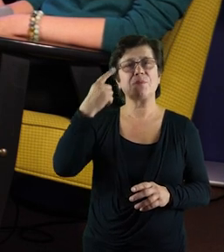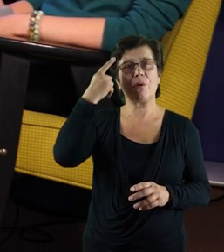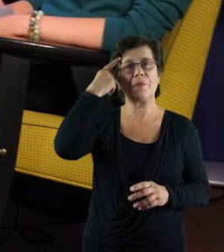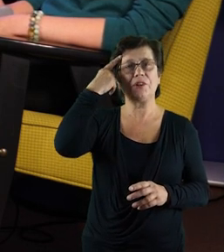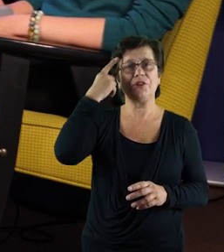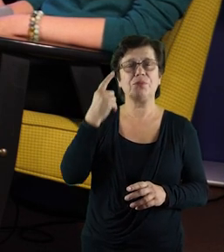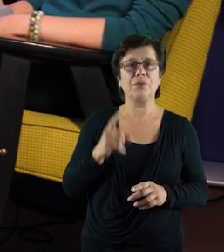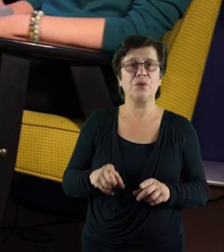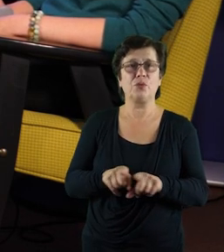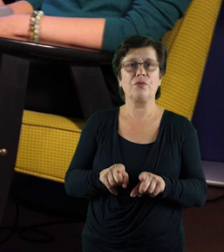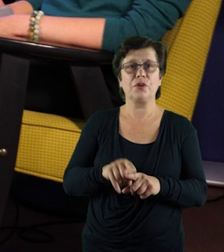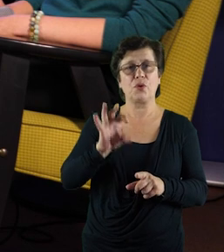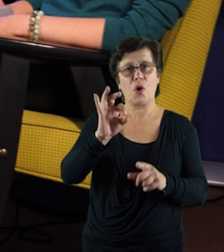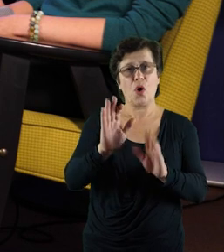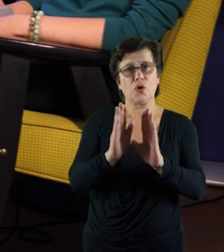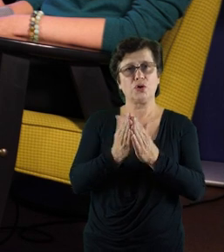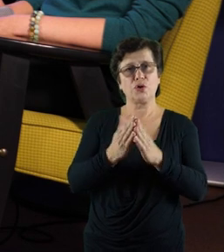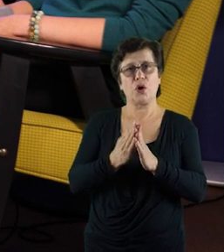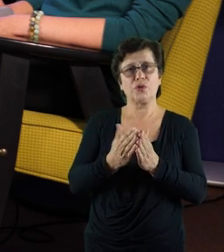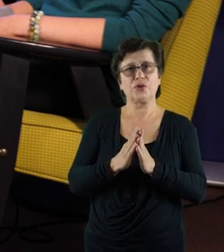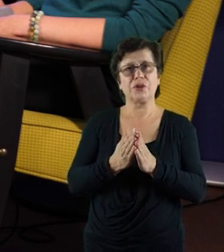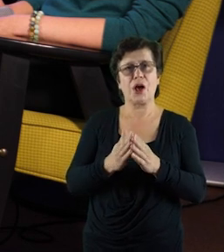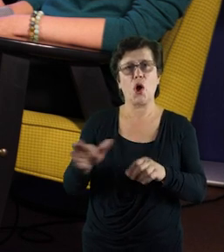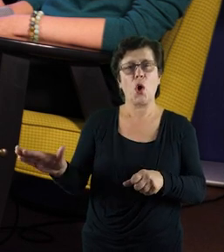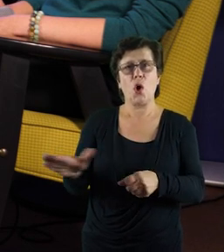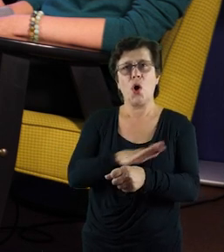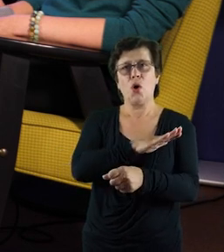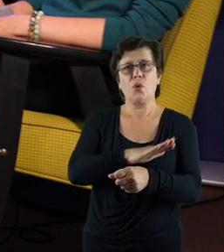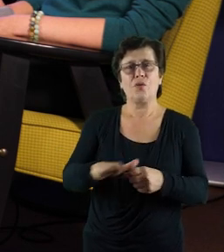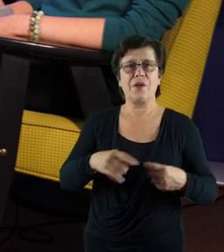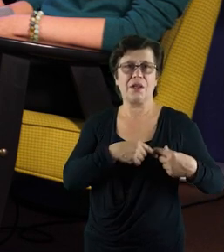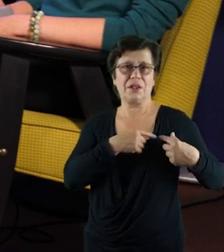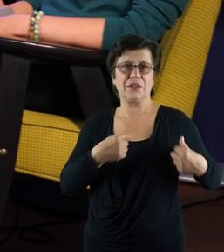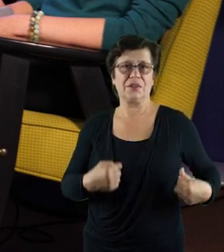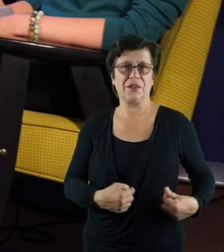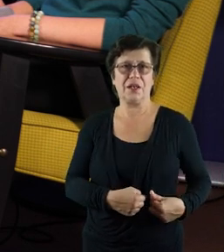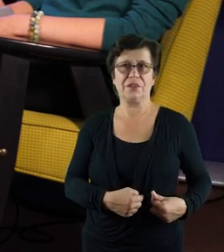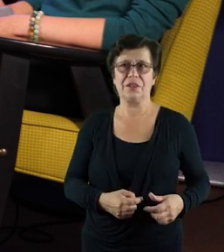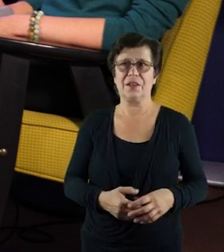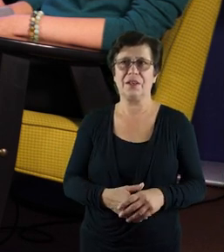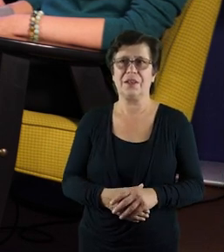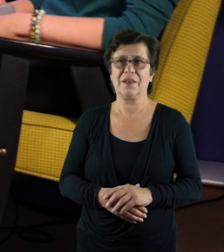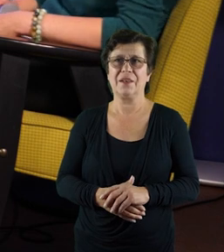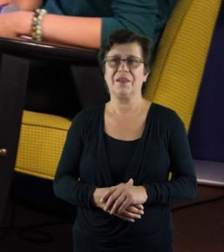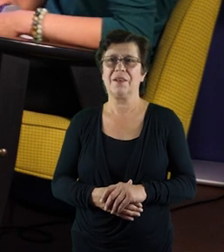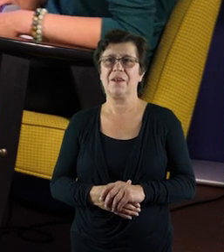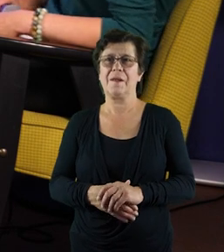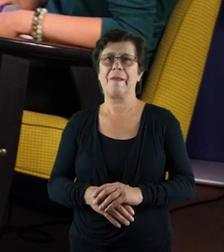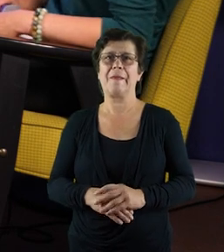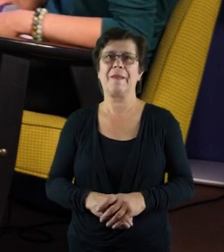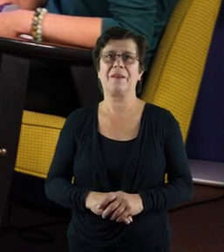o tym tomie Równanie serca, który był takim przełomem i mamy jeszcze czas?